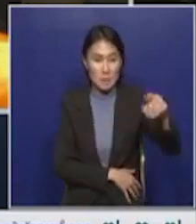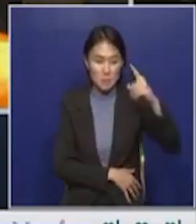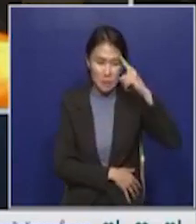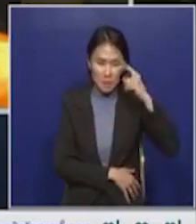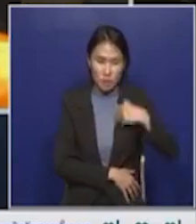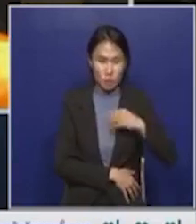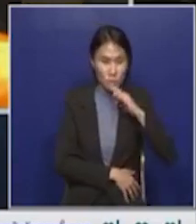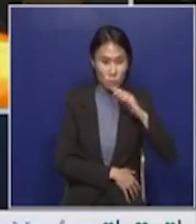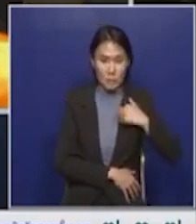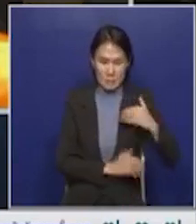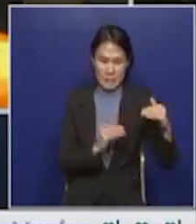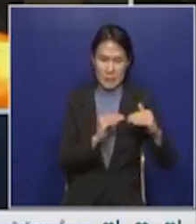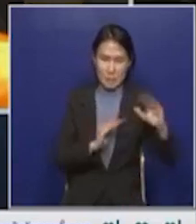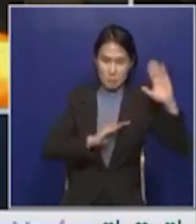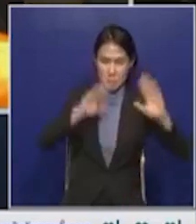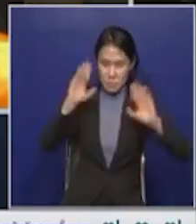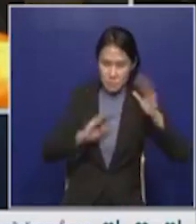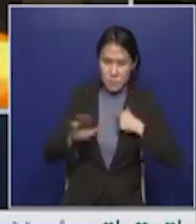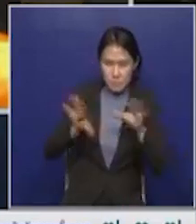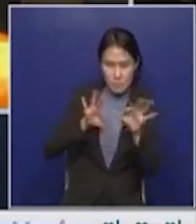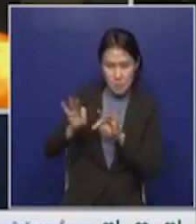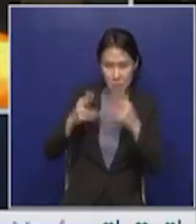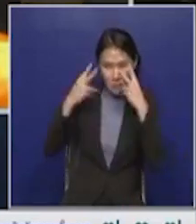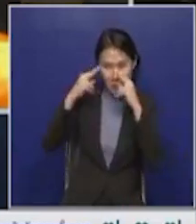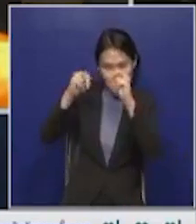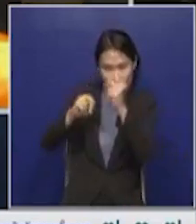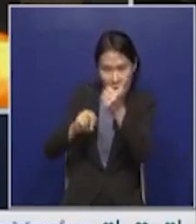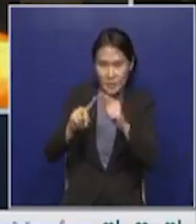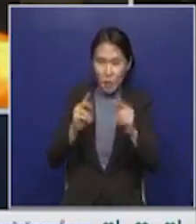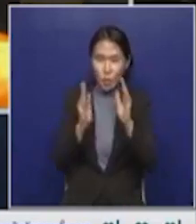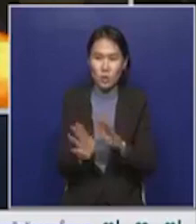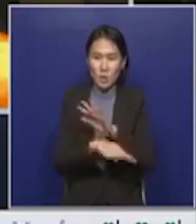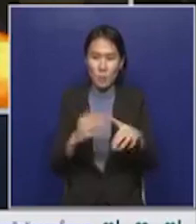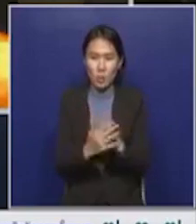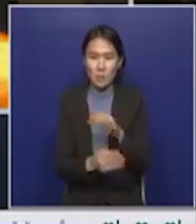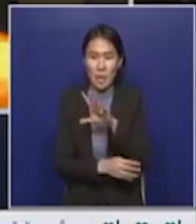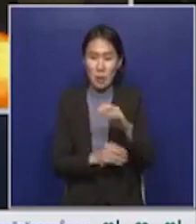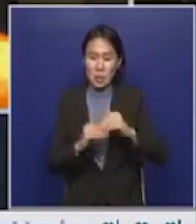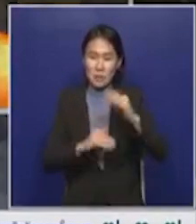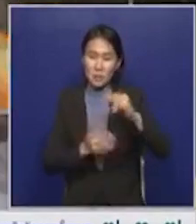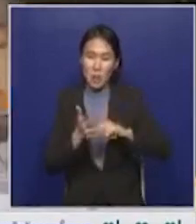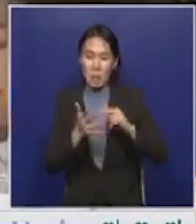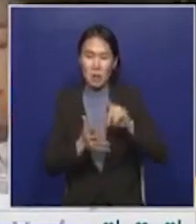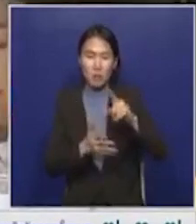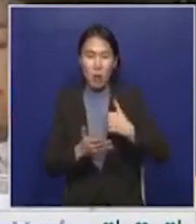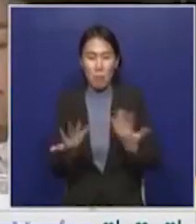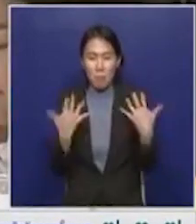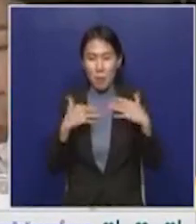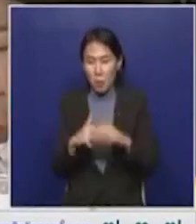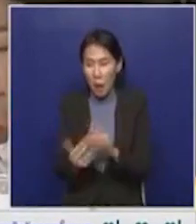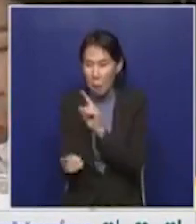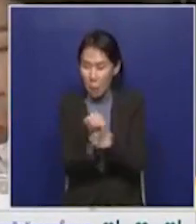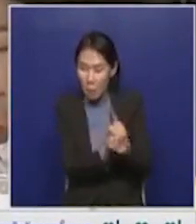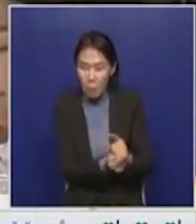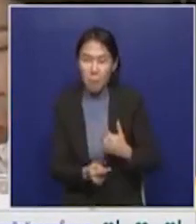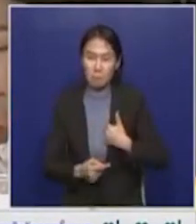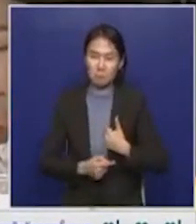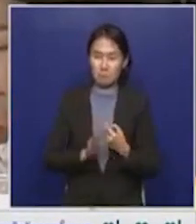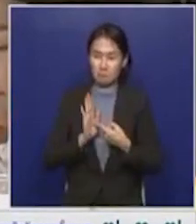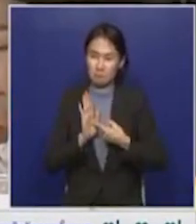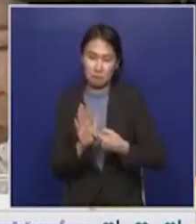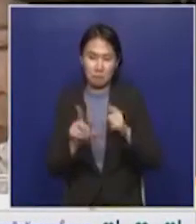รุ่น 4ได้ทั้งที่ 2 500คนต้องหาเสียงเกือบตายแต่แต่ก็ต้องมาบวชด้วยกันผลก็คือเราได้นายกรัฐมนตรี